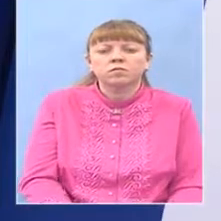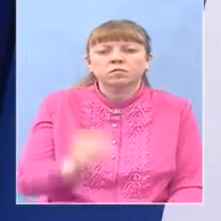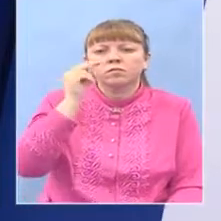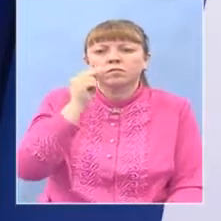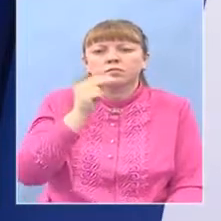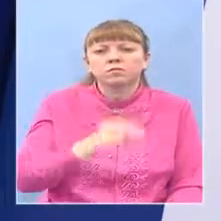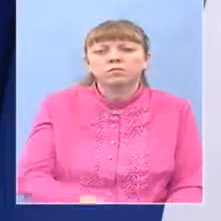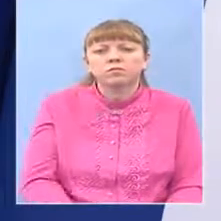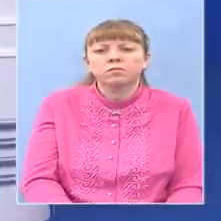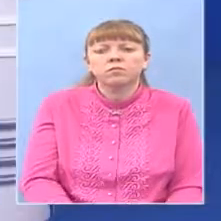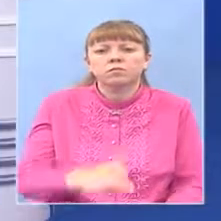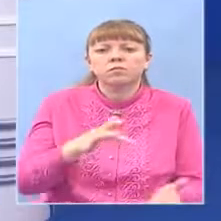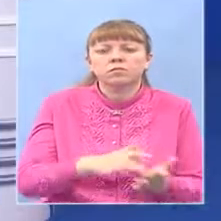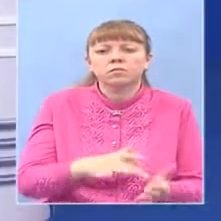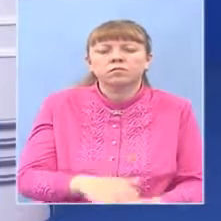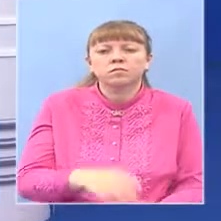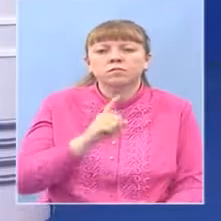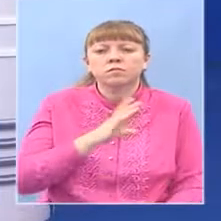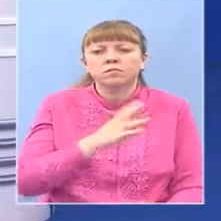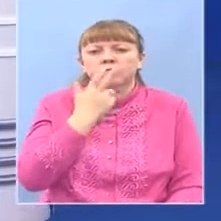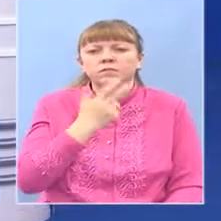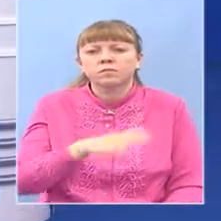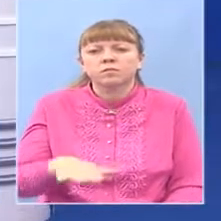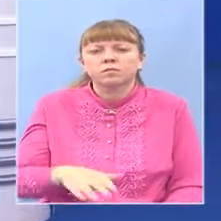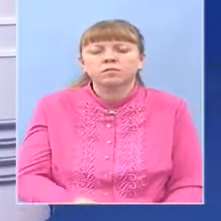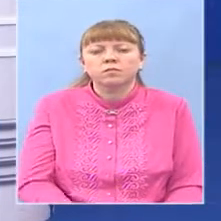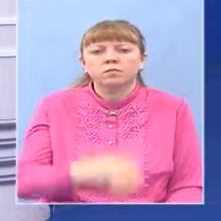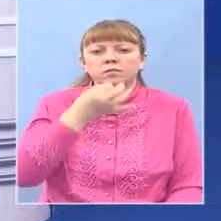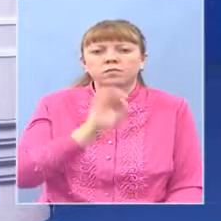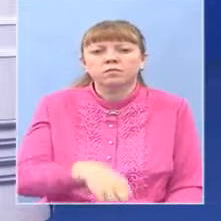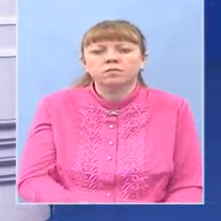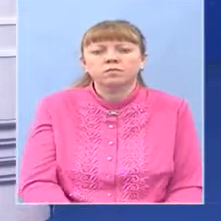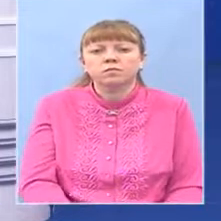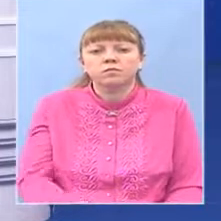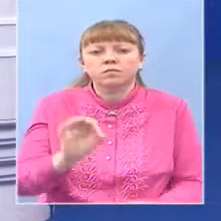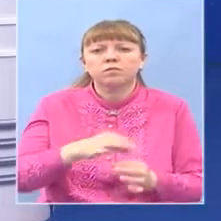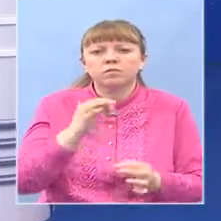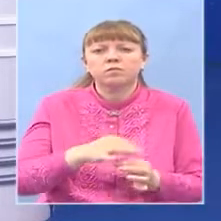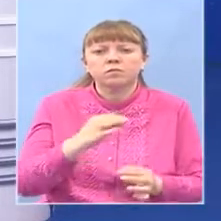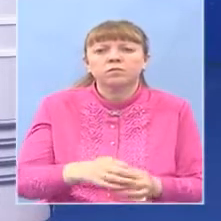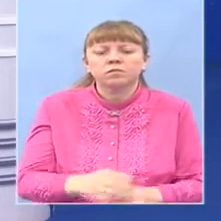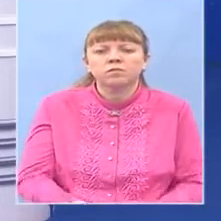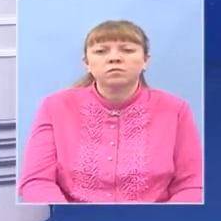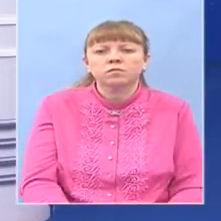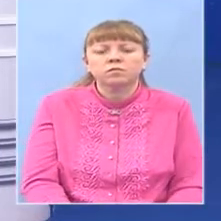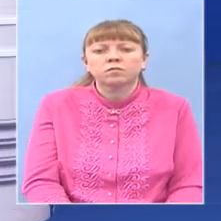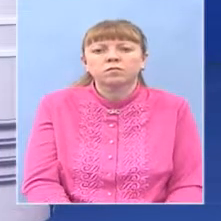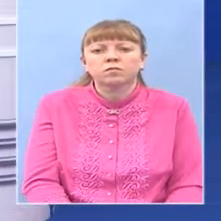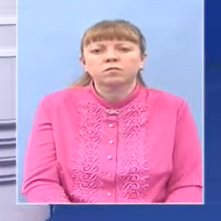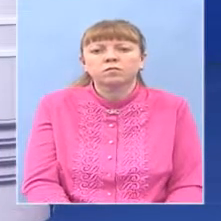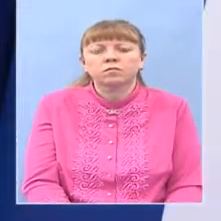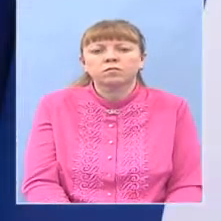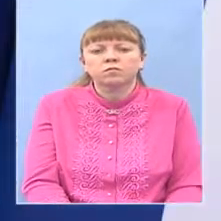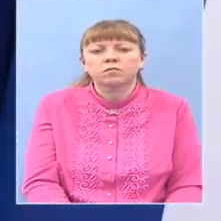центр, чтобы там, детям привить, не знаю, там, навыки, не знаю, шитья, чего-то такого там, да, что-то там, или, может